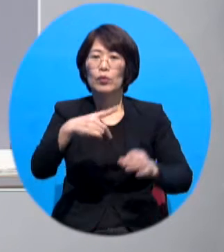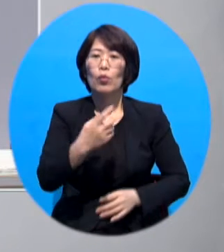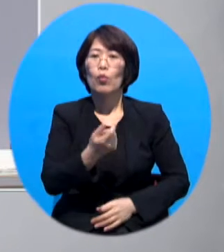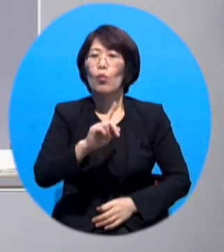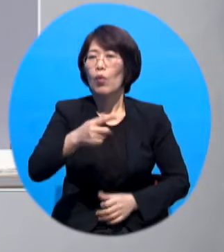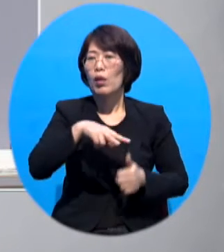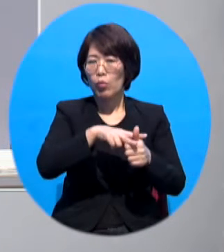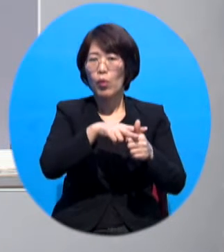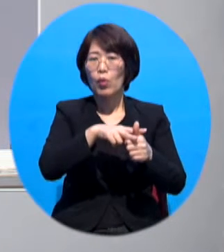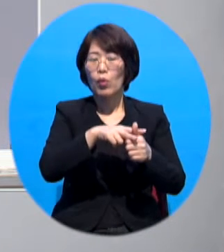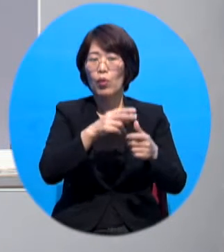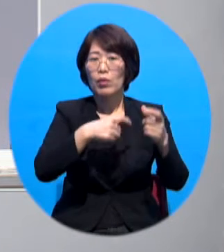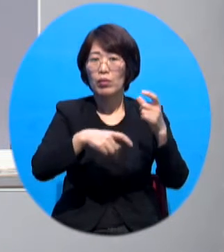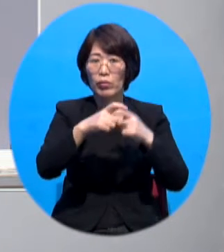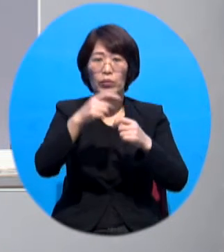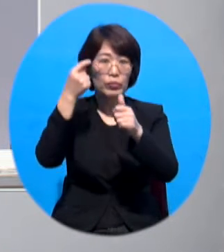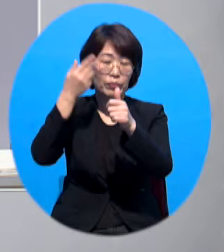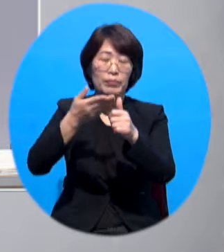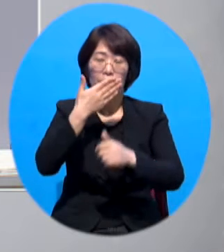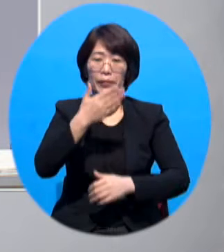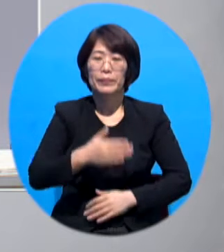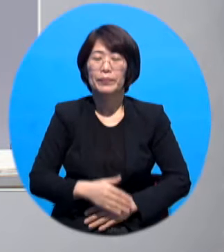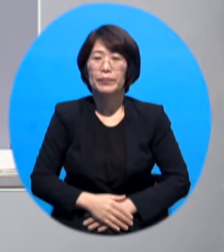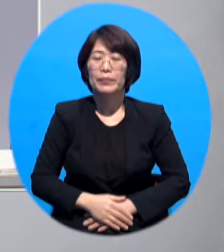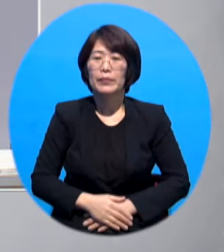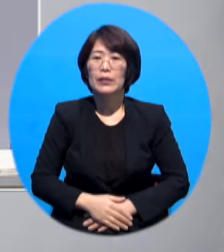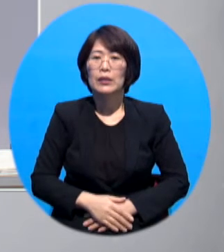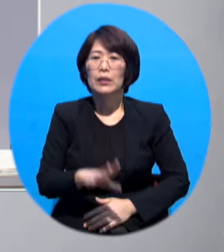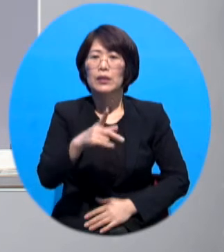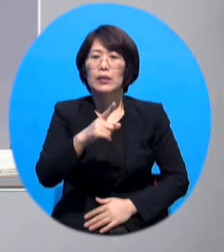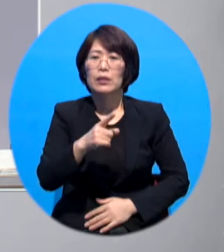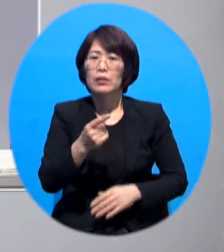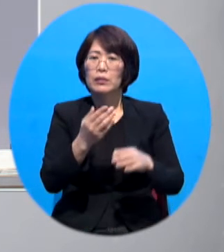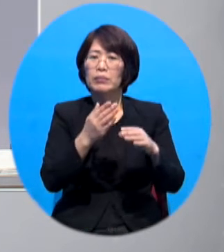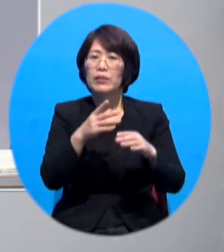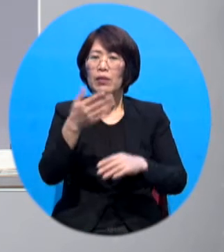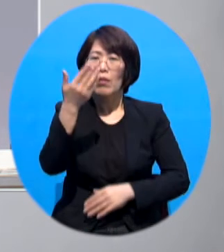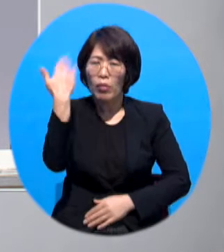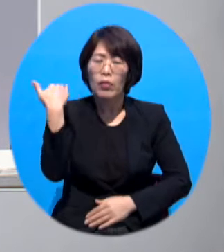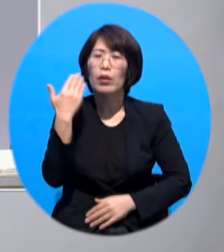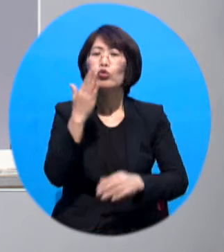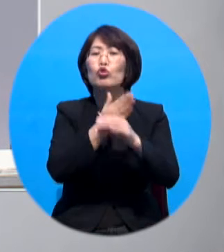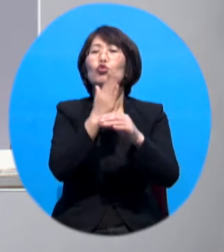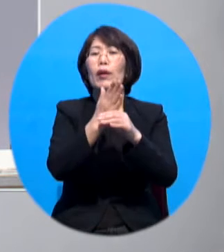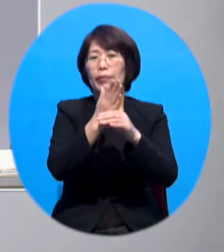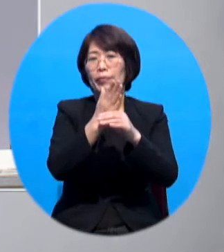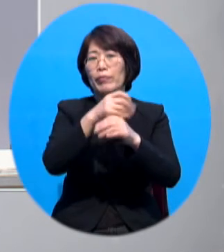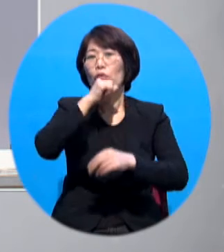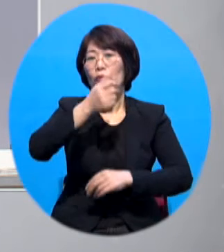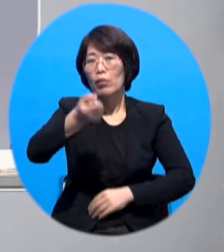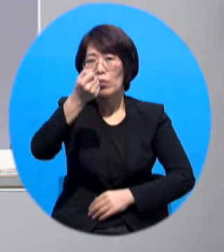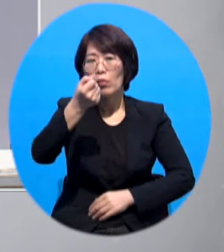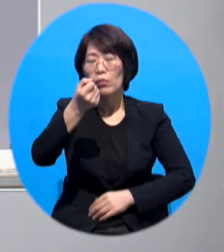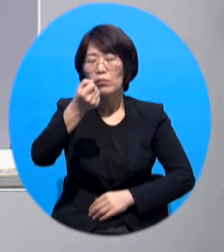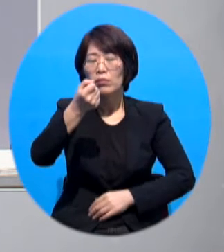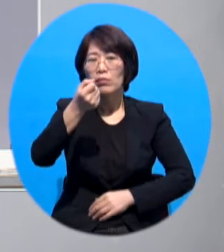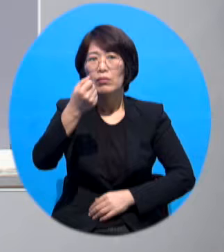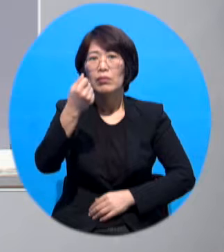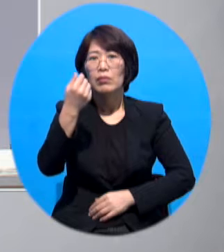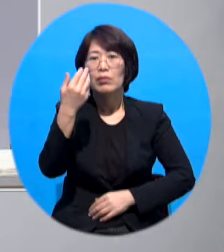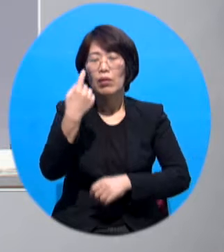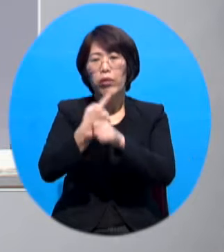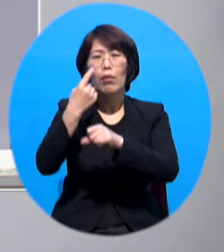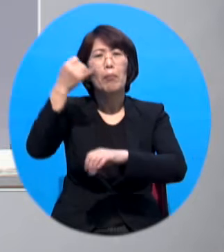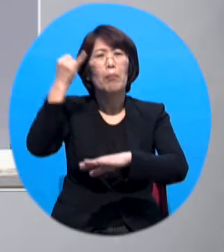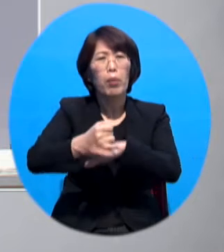추가질문 30초 드리고 있습니다 어 멀쩡하던 중위권 성적이 재임 중에 꼴찌를 했거든요 2016년 이거든요 다시